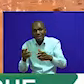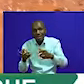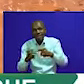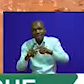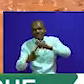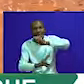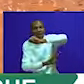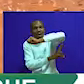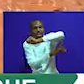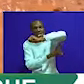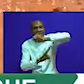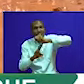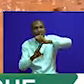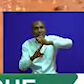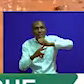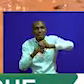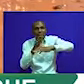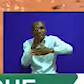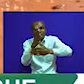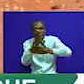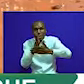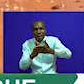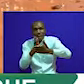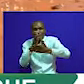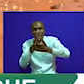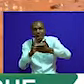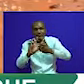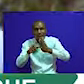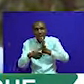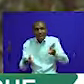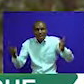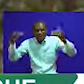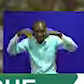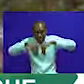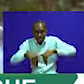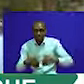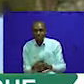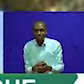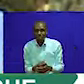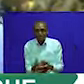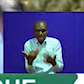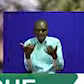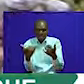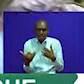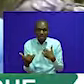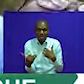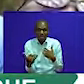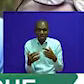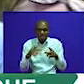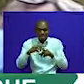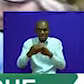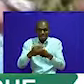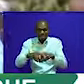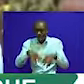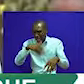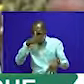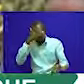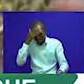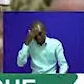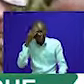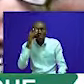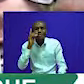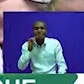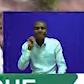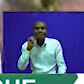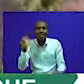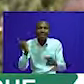nyalite kubutoka na kuriro moichano mwana sabamenye benseme yo Sasa mimi hata majina yangu nimesahau kabisa. Kwa